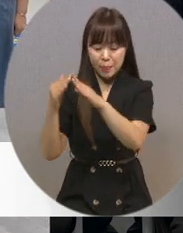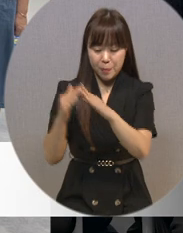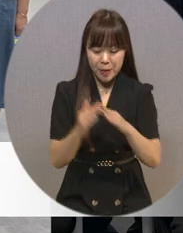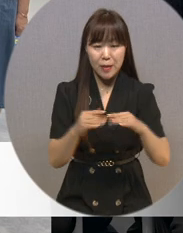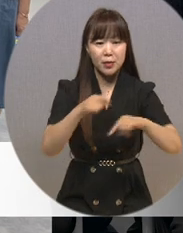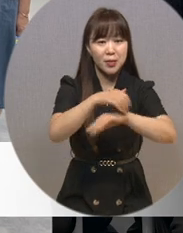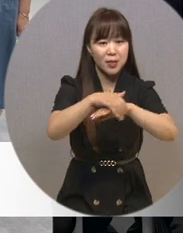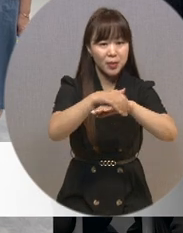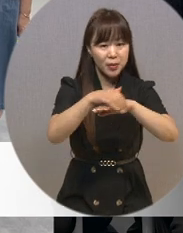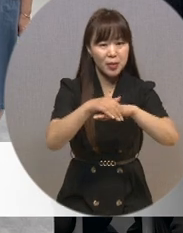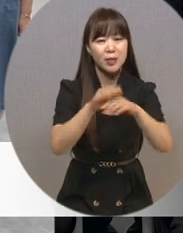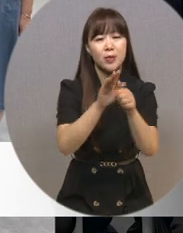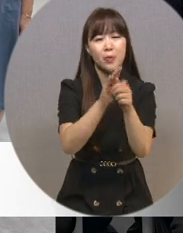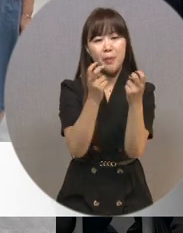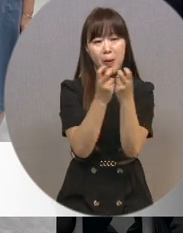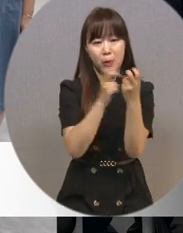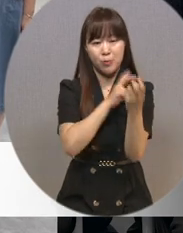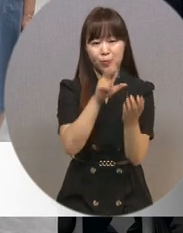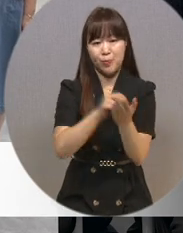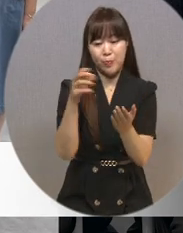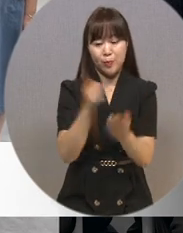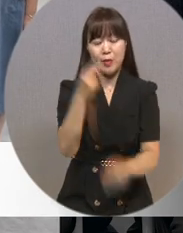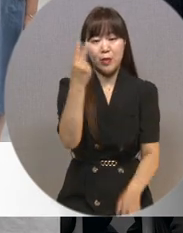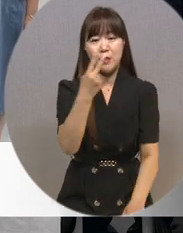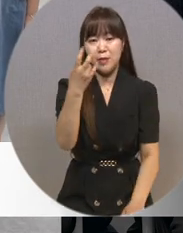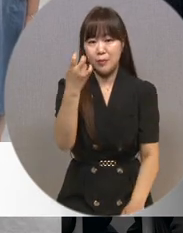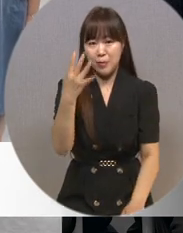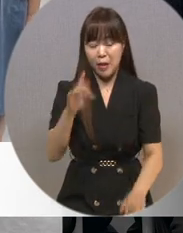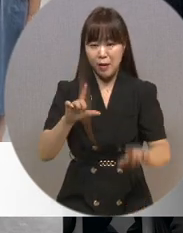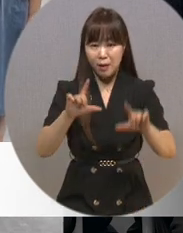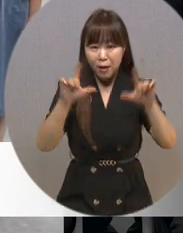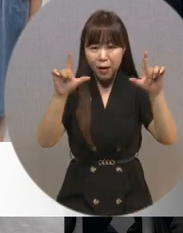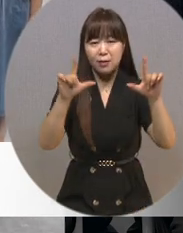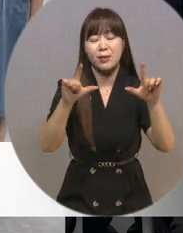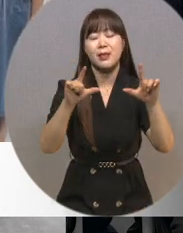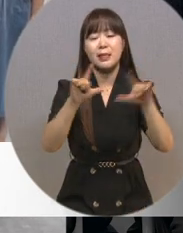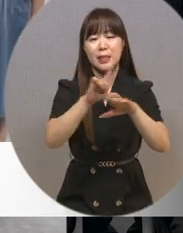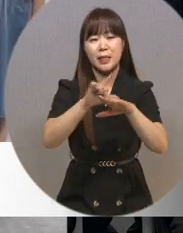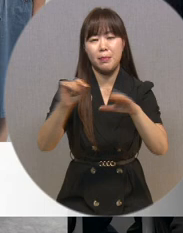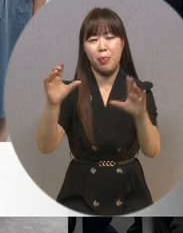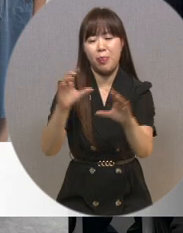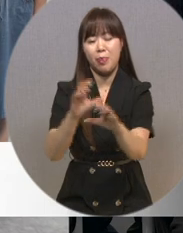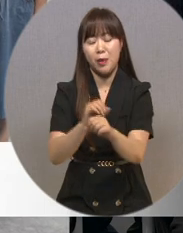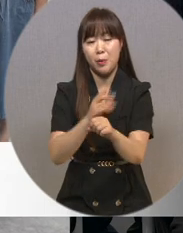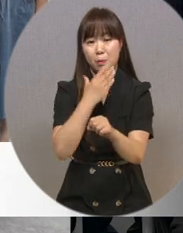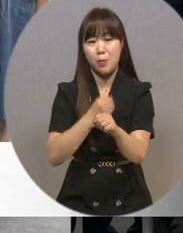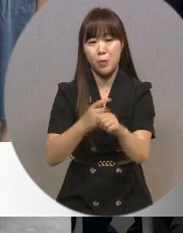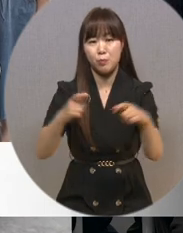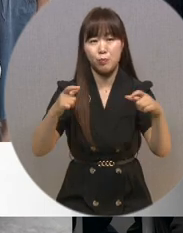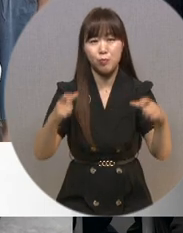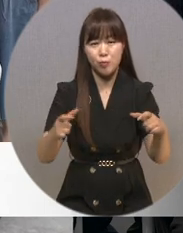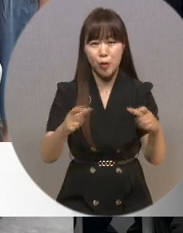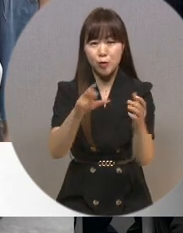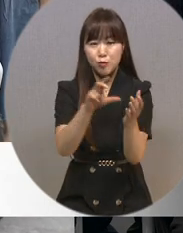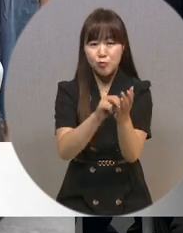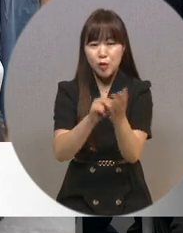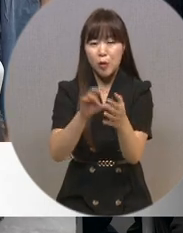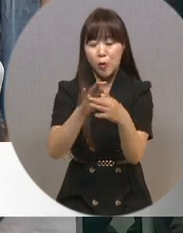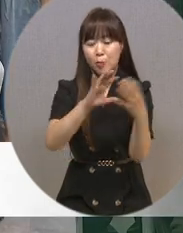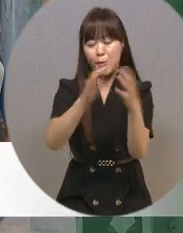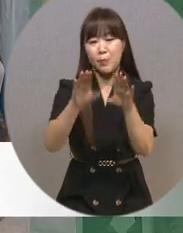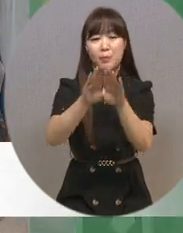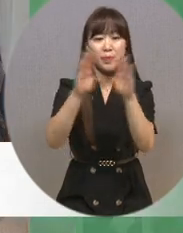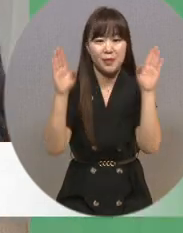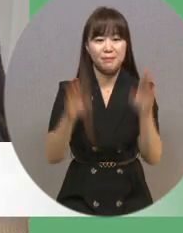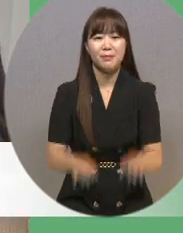정책 및 지원 방안이라는 주제로 2024년 지방소멸대응 복지 분야 이슈 포럼을